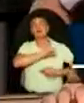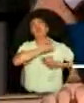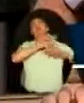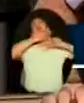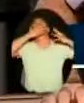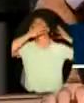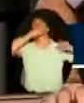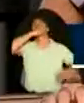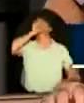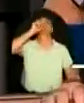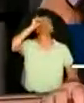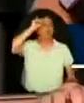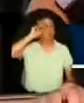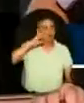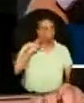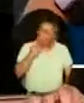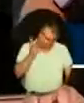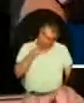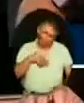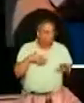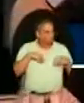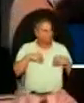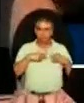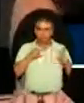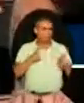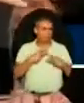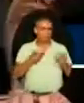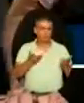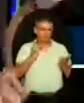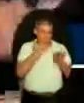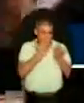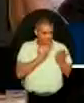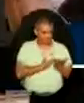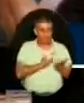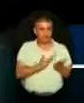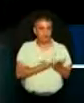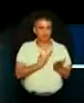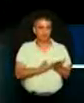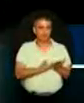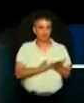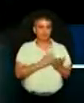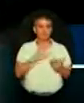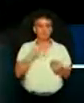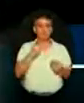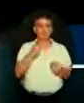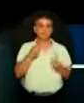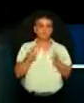גדול בהיסטוריה. כמה שתגיד שאפשר לחלוק על זה, אי אפשר. יש מספרים.